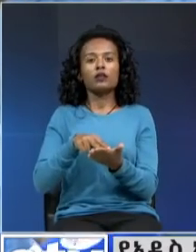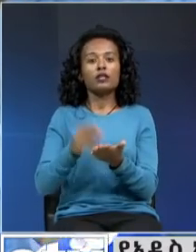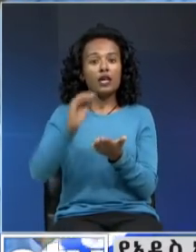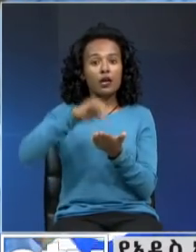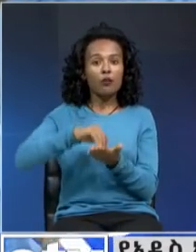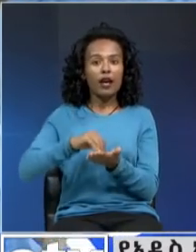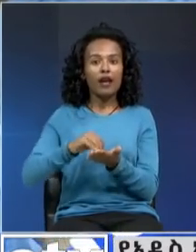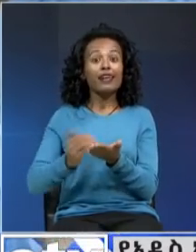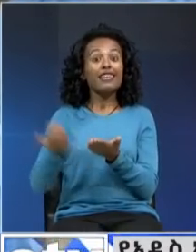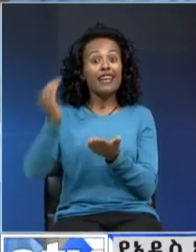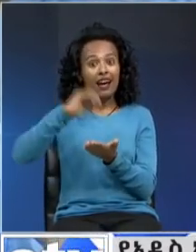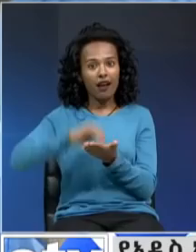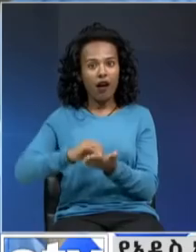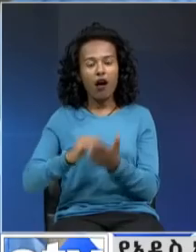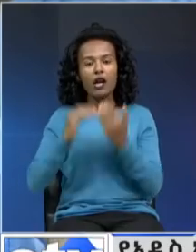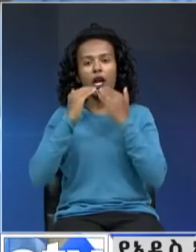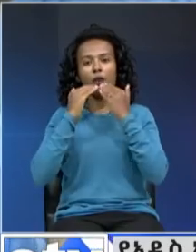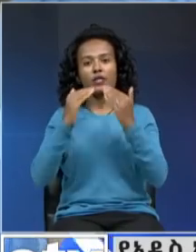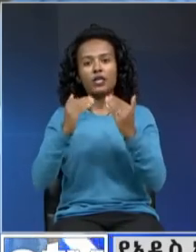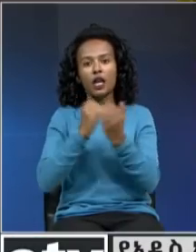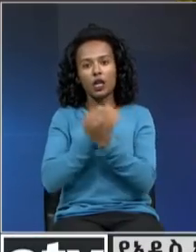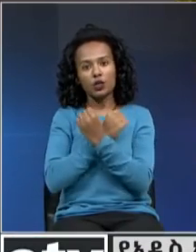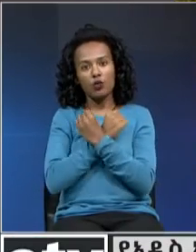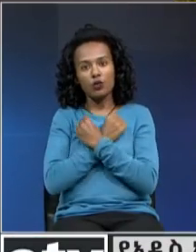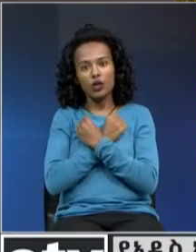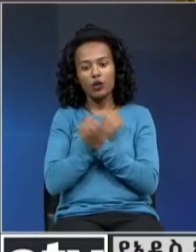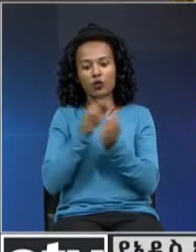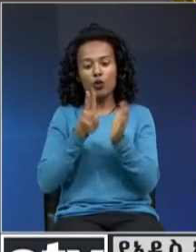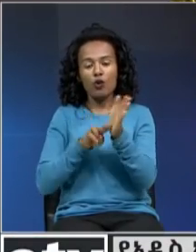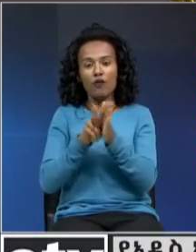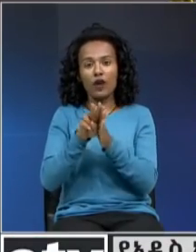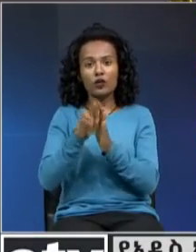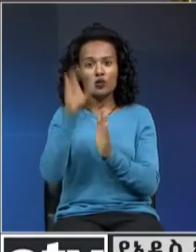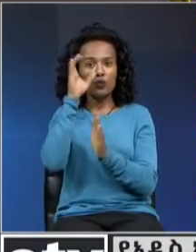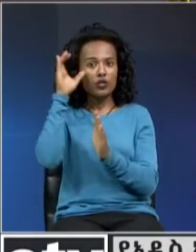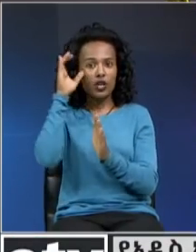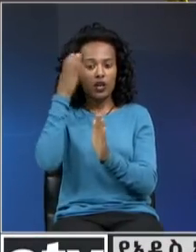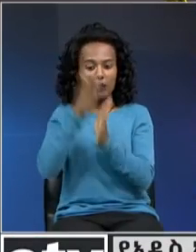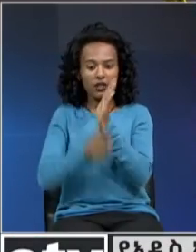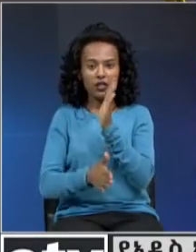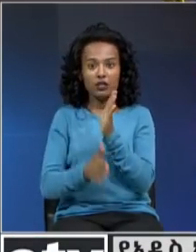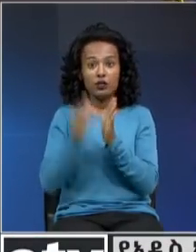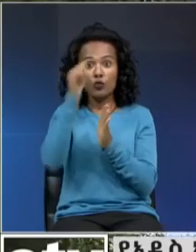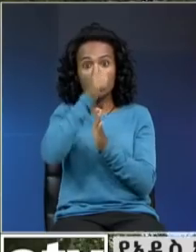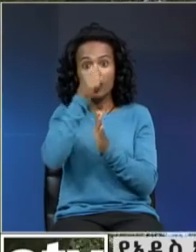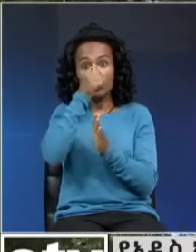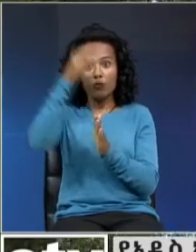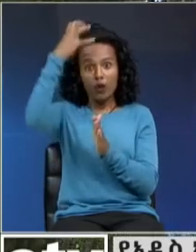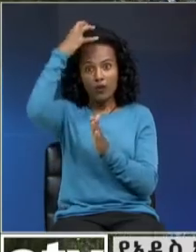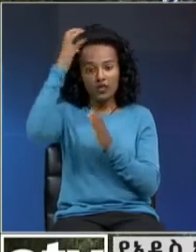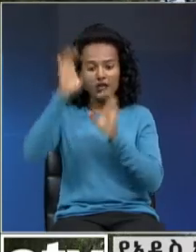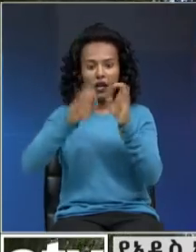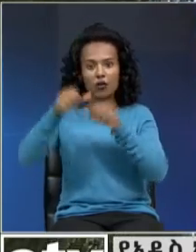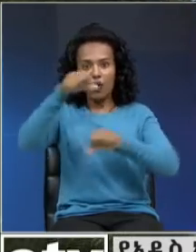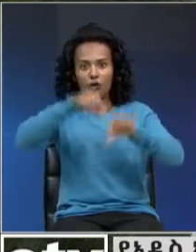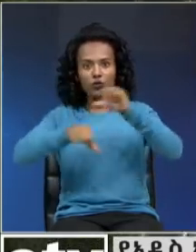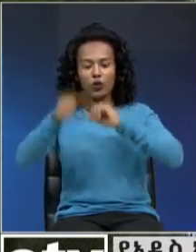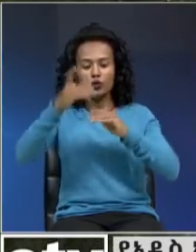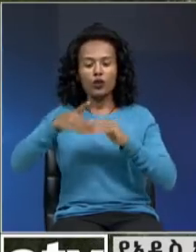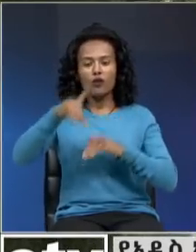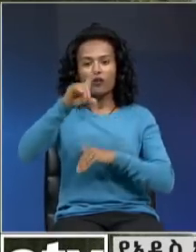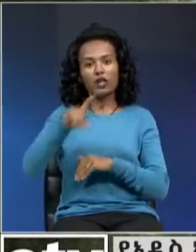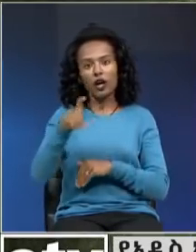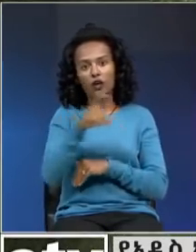ደግሜ እንደገና ላመሰግናቸው ወዳለሁ። ቫይረሱ በቻይና በተከሰተ ወቅት የኢትዮጵያ መንግስት ያደረገው አስተዋጽኦ ከፍተኛ